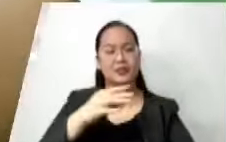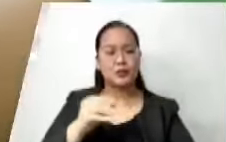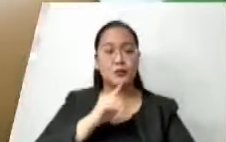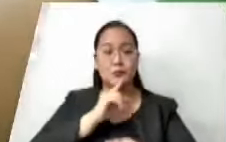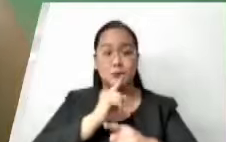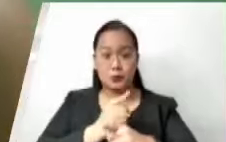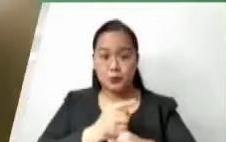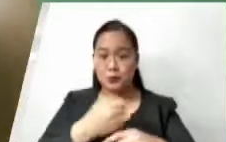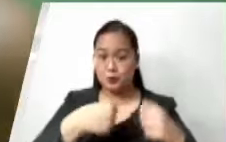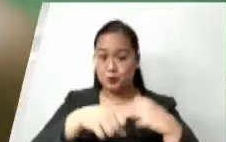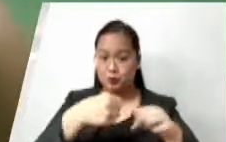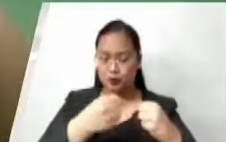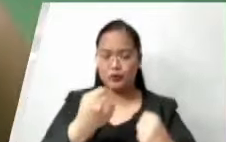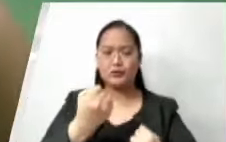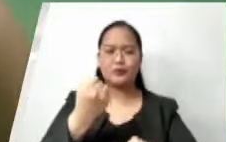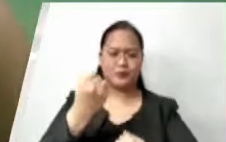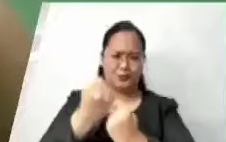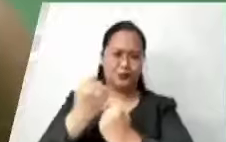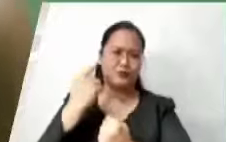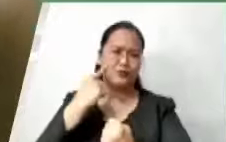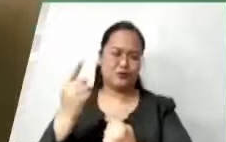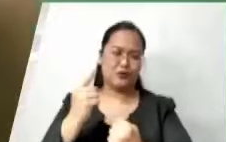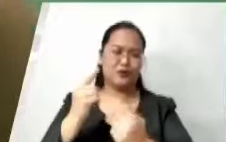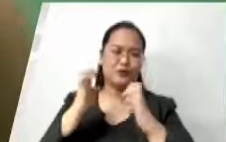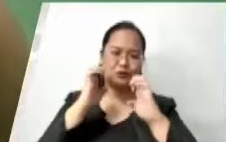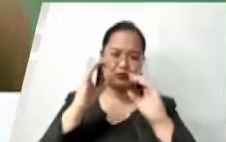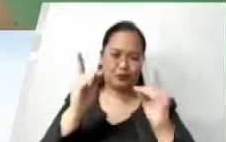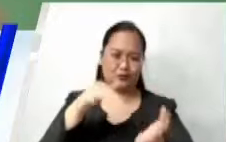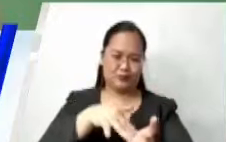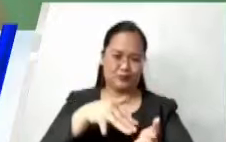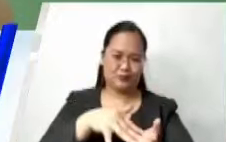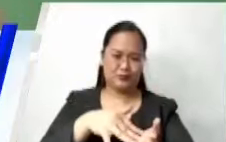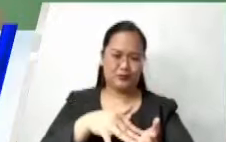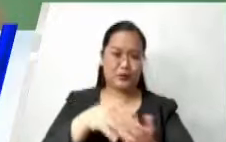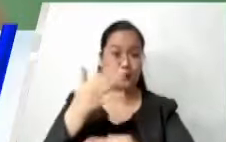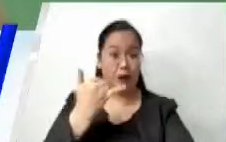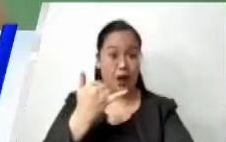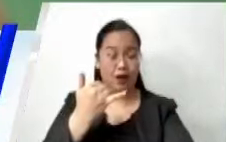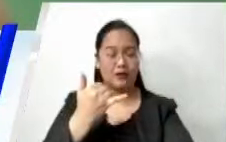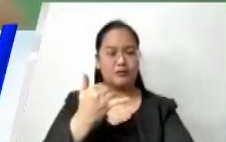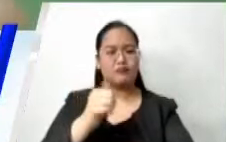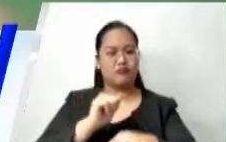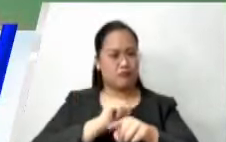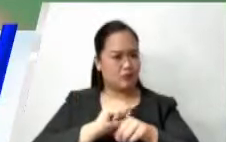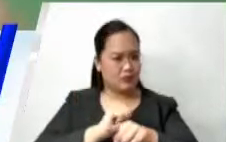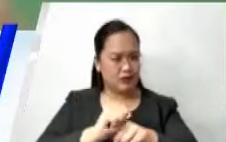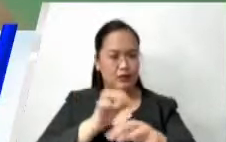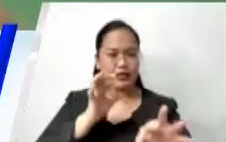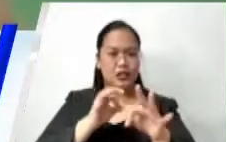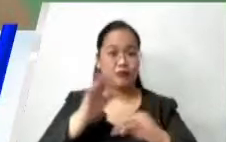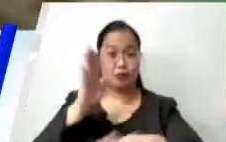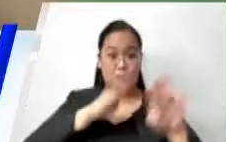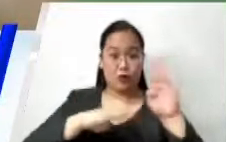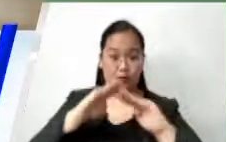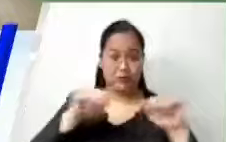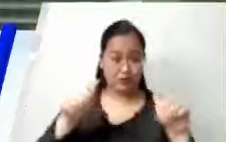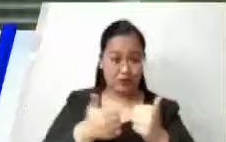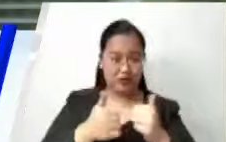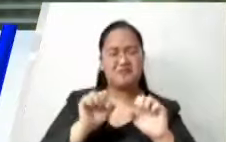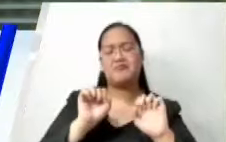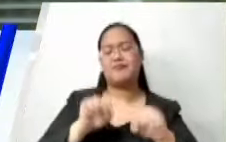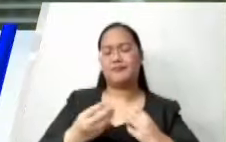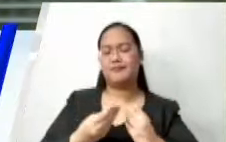mga anak. Na-train sila na kung may problema or may obstacles, kayang solusyonan or kayang